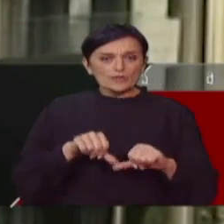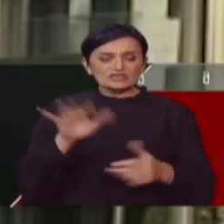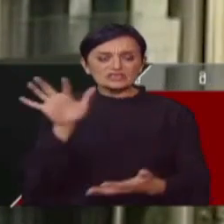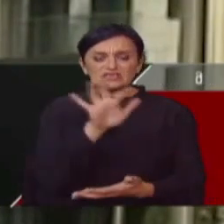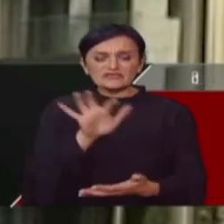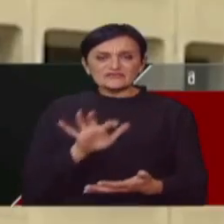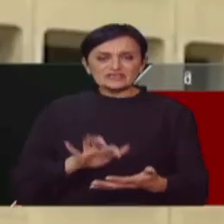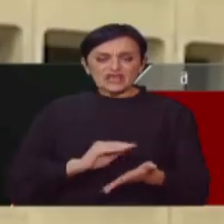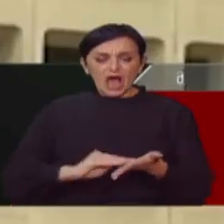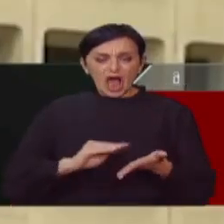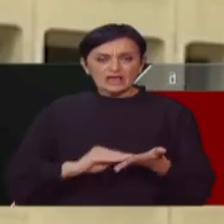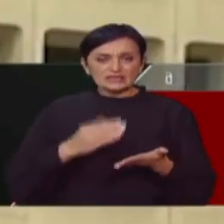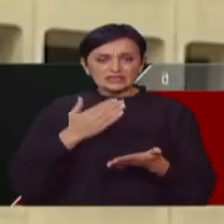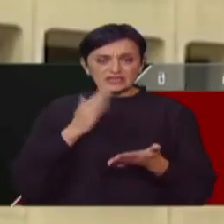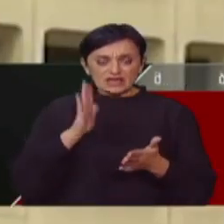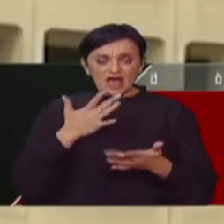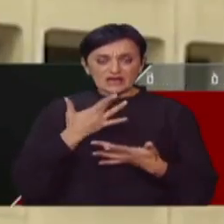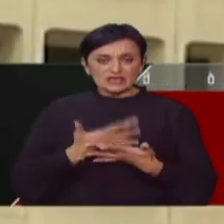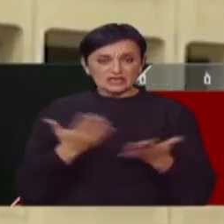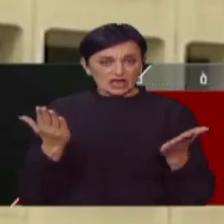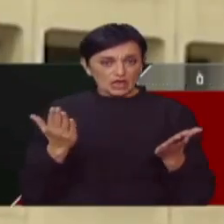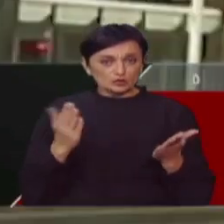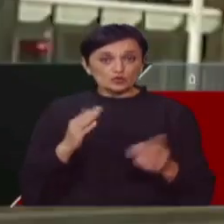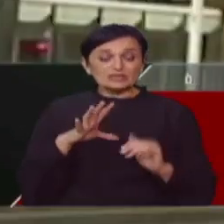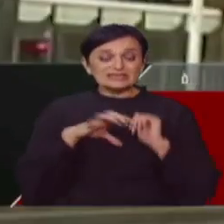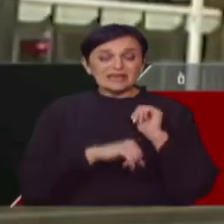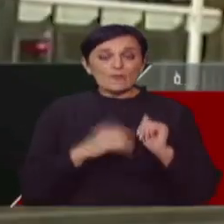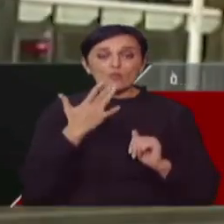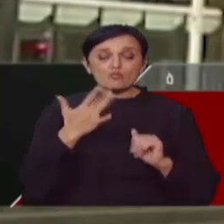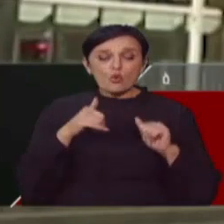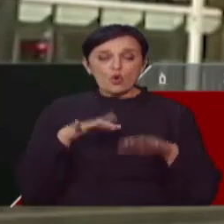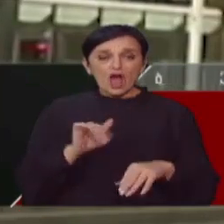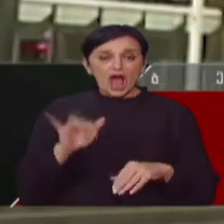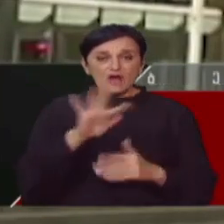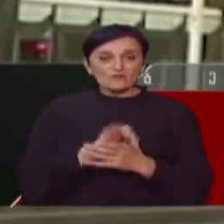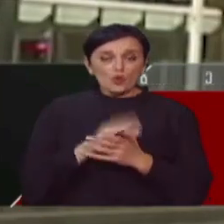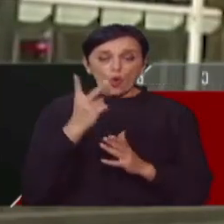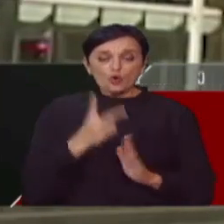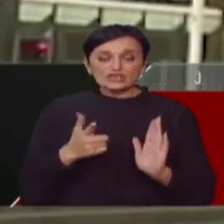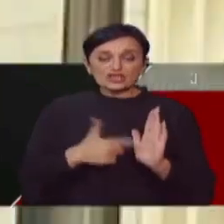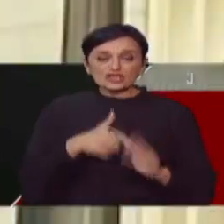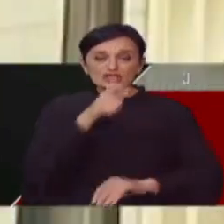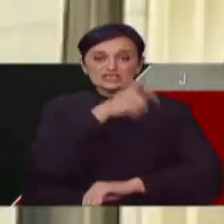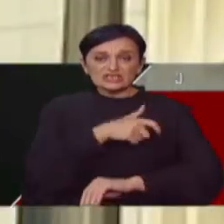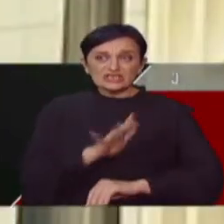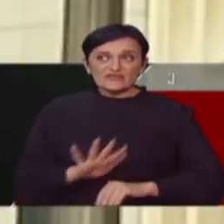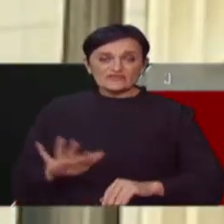ანგარიშს გაასაჯაროებს, თუმცა საბოლოოდ პოლიტიკურ გადაწყვეტილებას ევროკავშირის 27